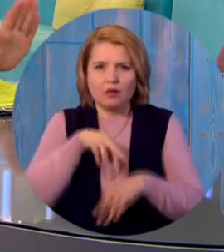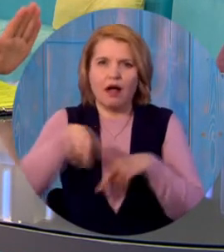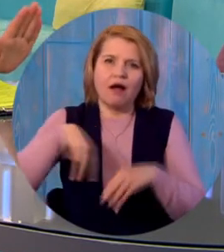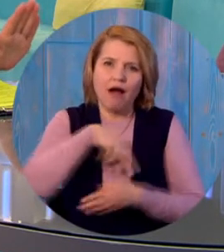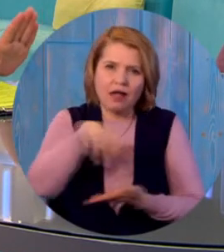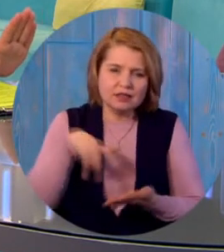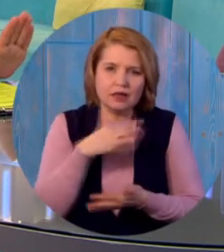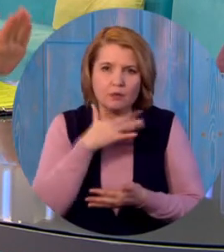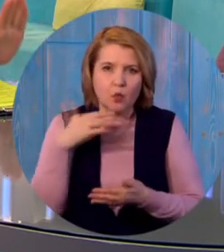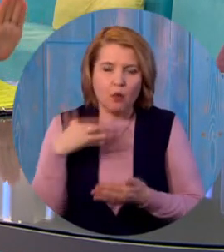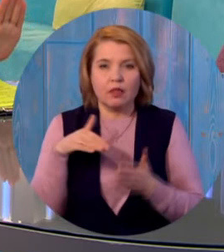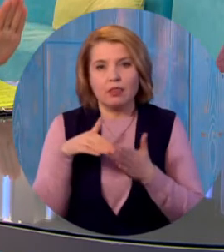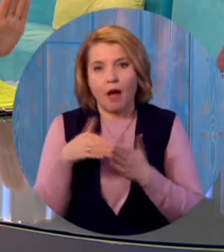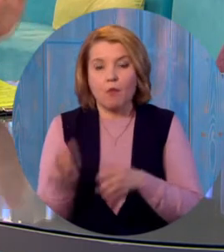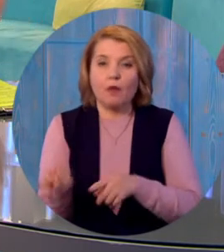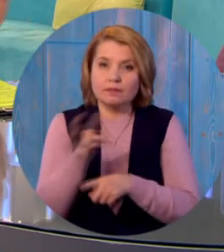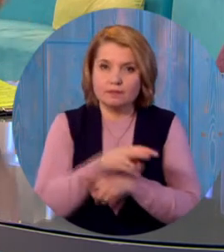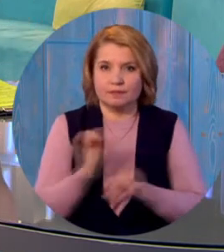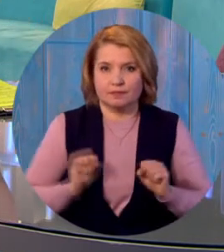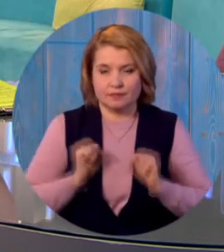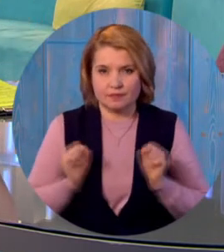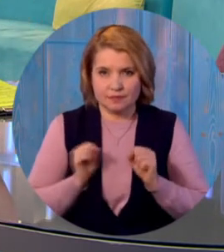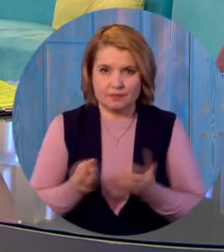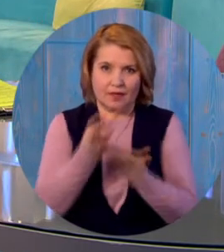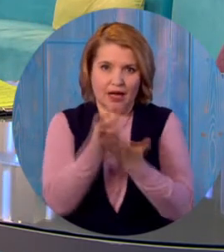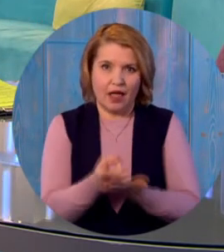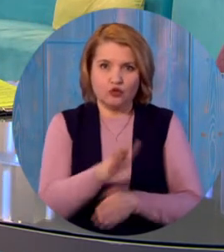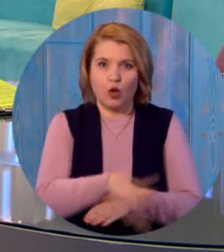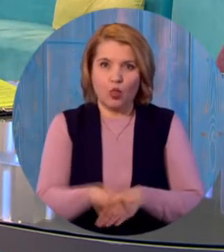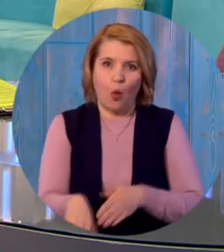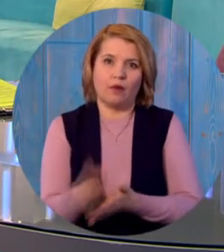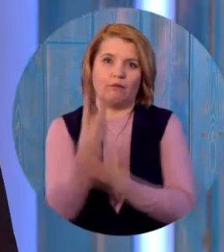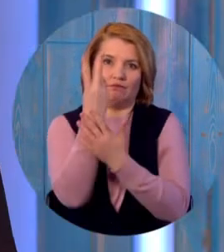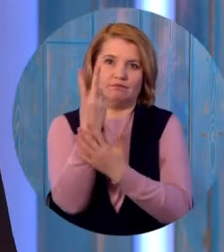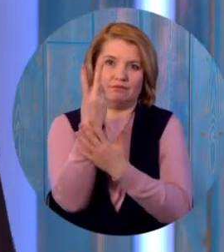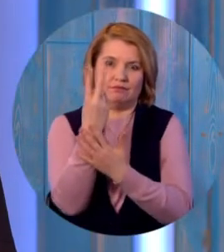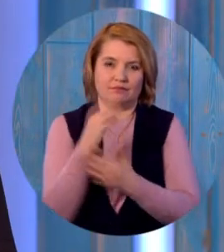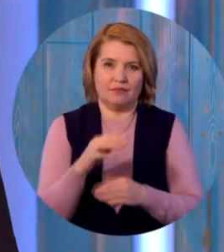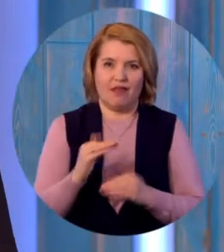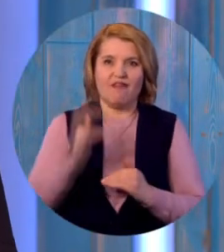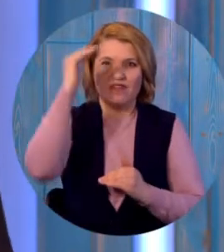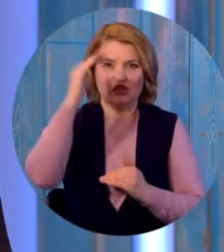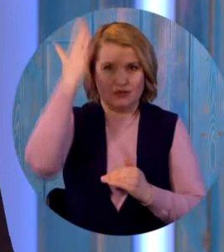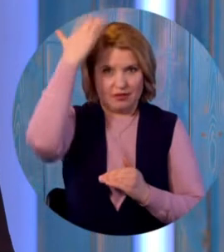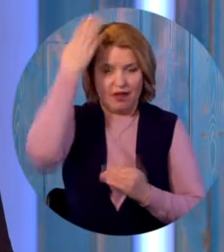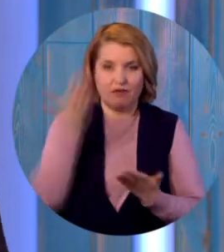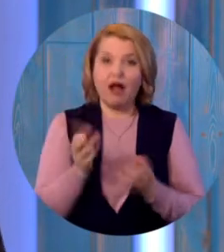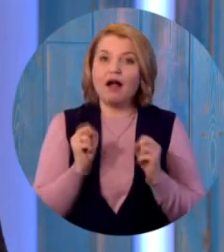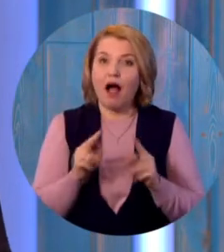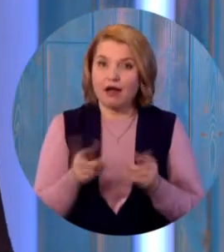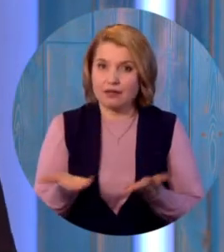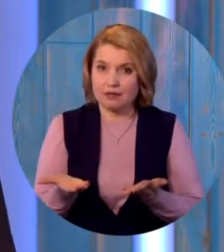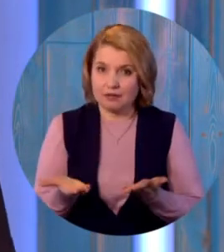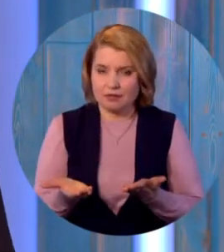домой и постарайся ноги поднять выше корпуса? Это возможно. Но очень... это не решит, да, проблему? Нет, это не решит, это